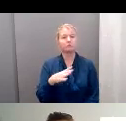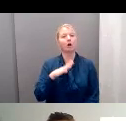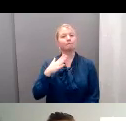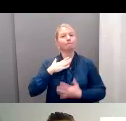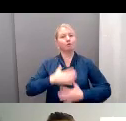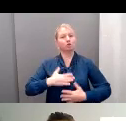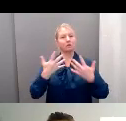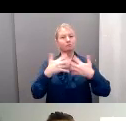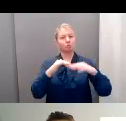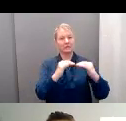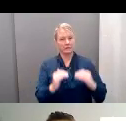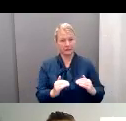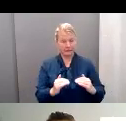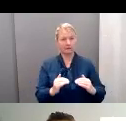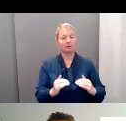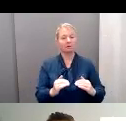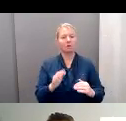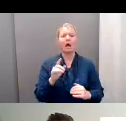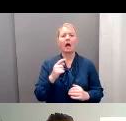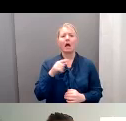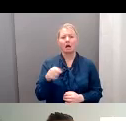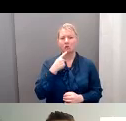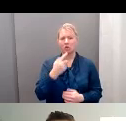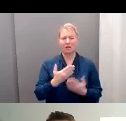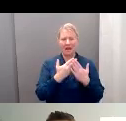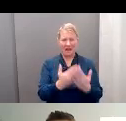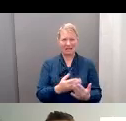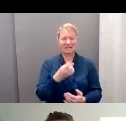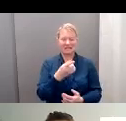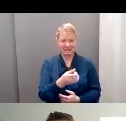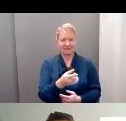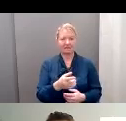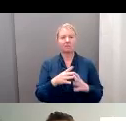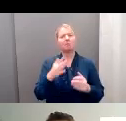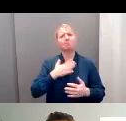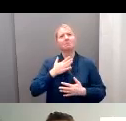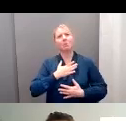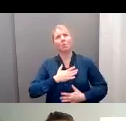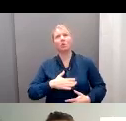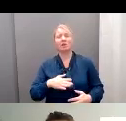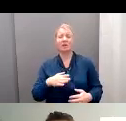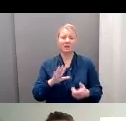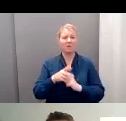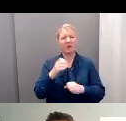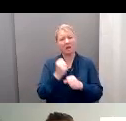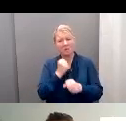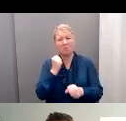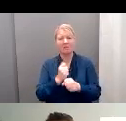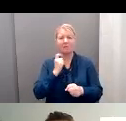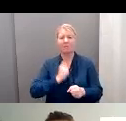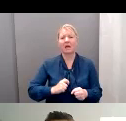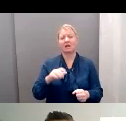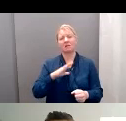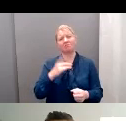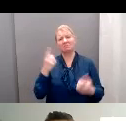Och han sa att mitt mående gör det jobbigt för mig att spendera en hel natt i samma säng med någon. Jag trivs